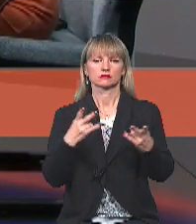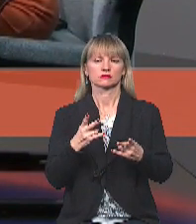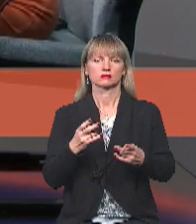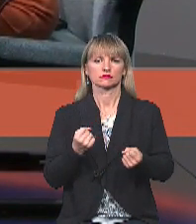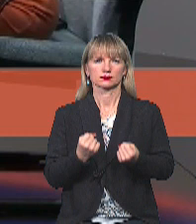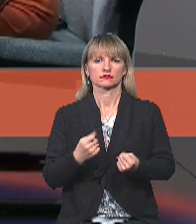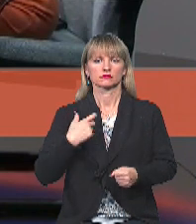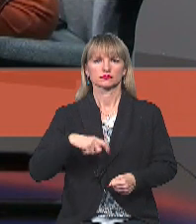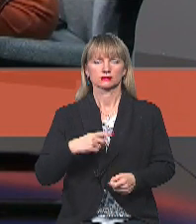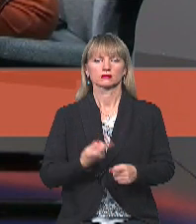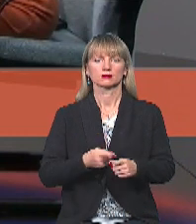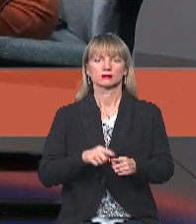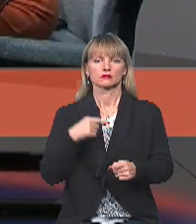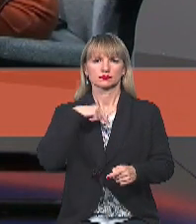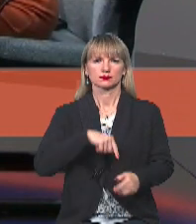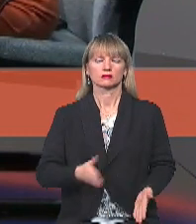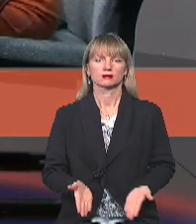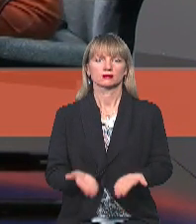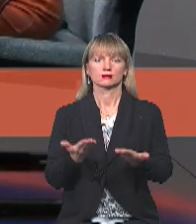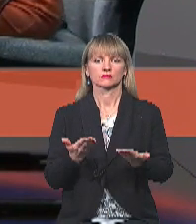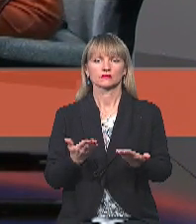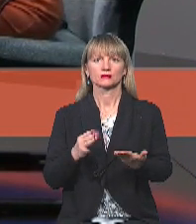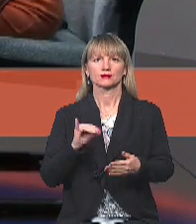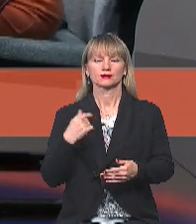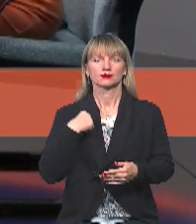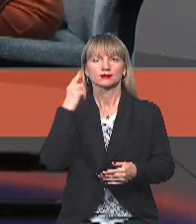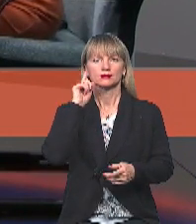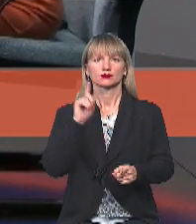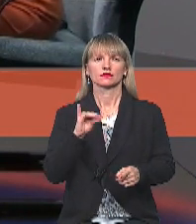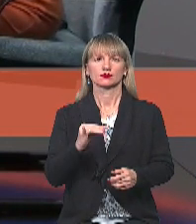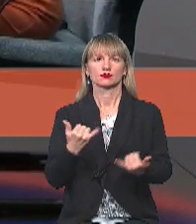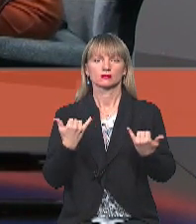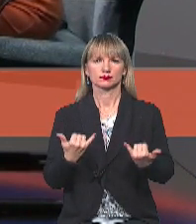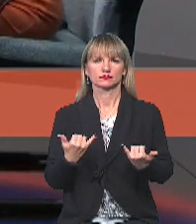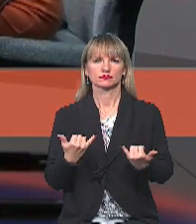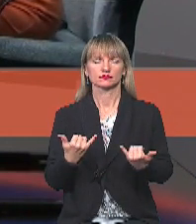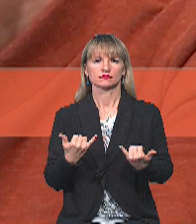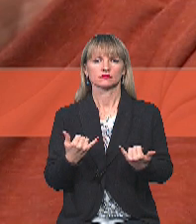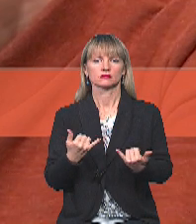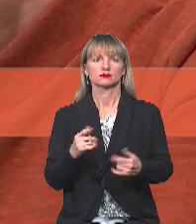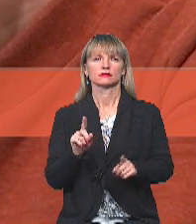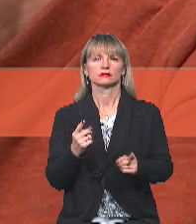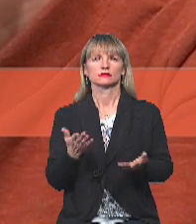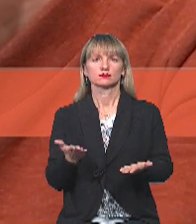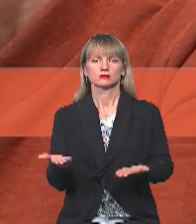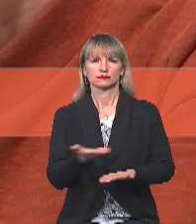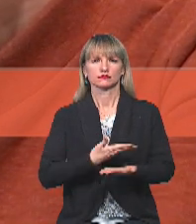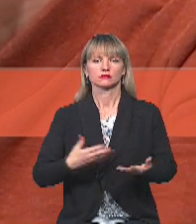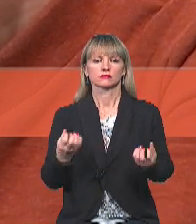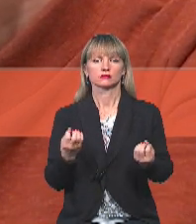це, звичайно, її надихає. От, і мені здається, що і зараз, чому ми